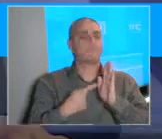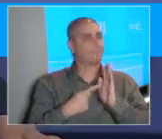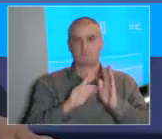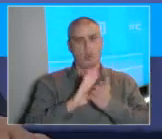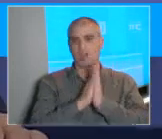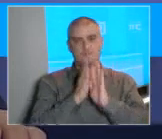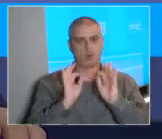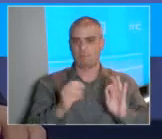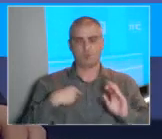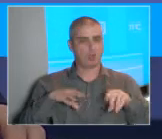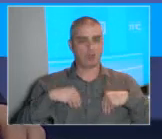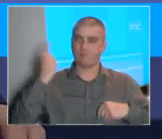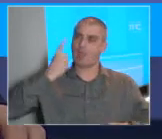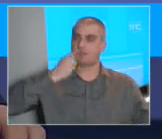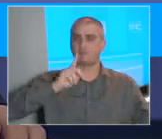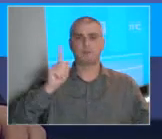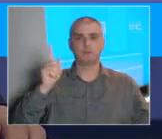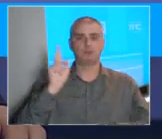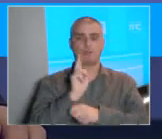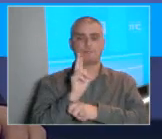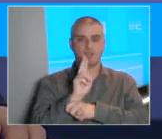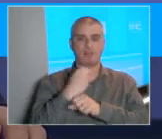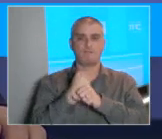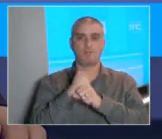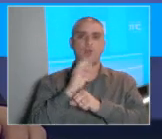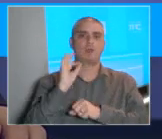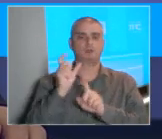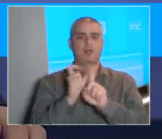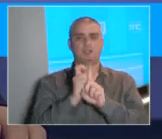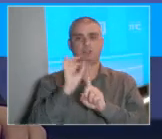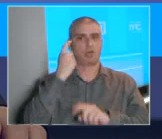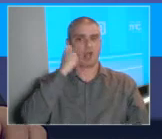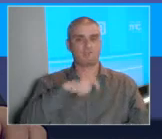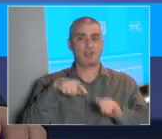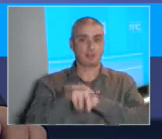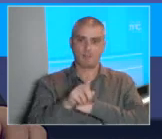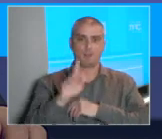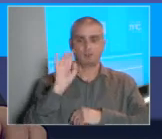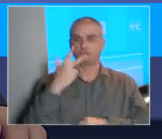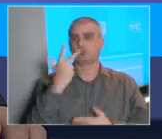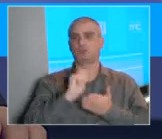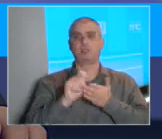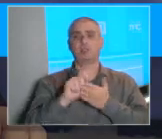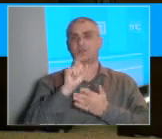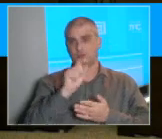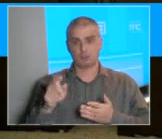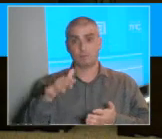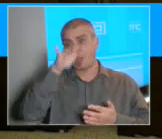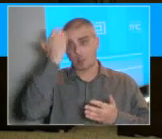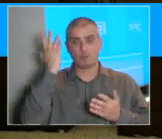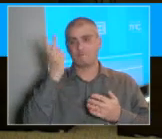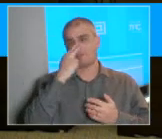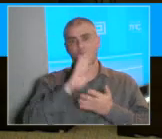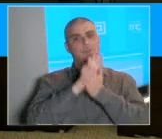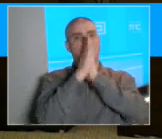לא יהיה אמת, לא נקבל עטפות מוסר ממי שמגן, הוא פועל למען חסינותו של עבריין נמלט, שעומדים כנגדו 3 כתבי אישום, חמורים,